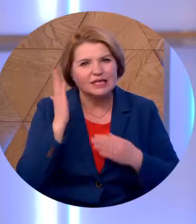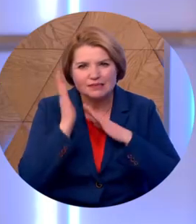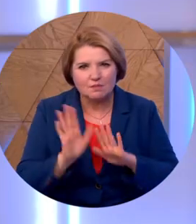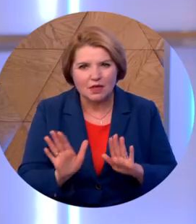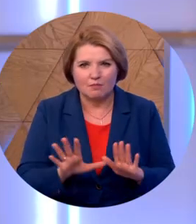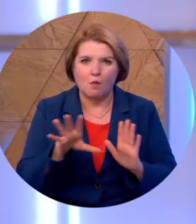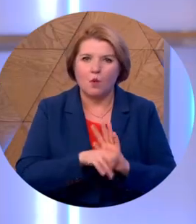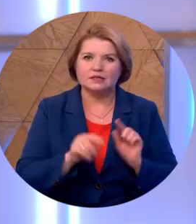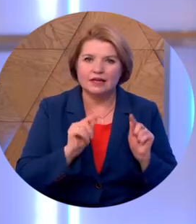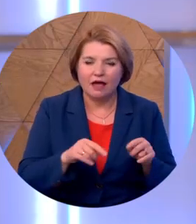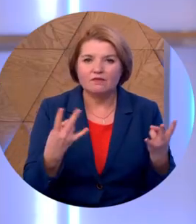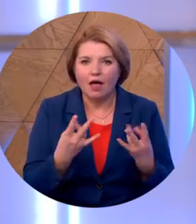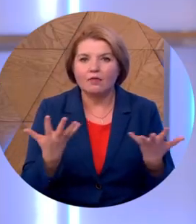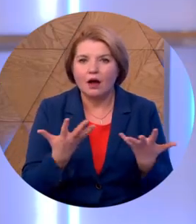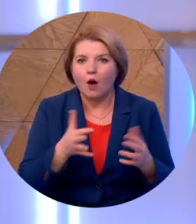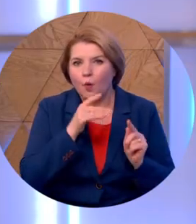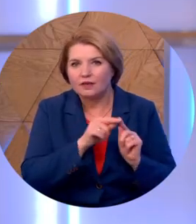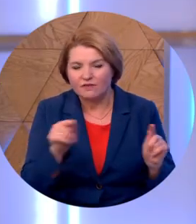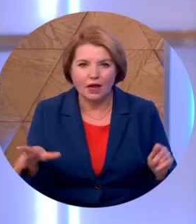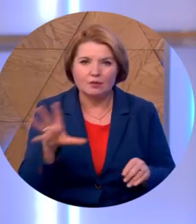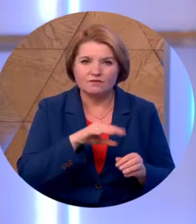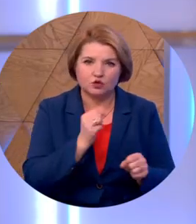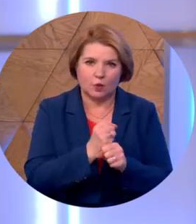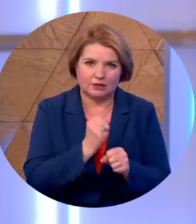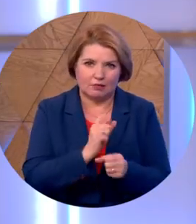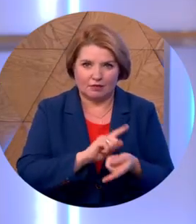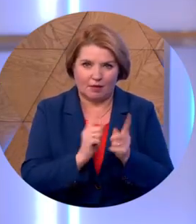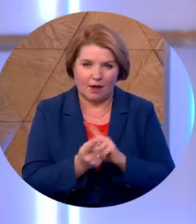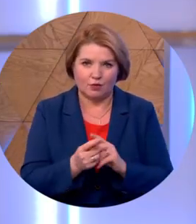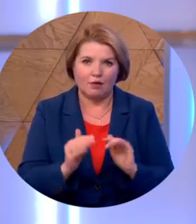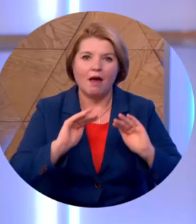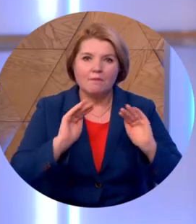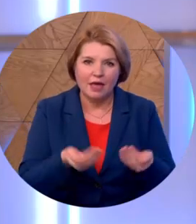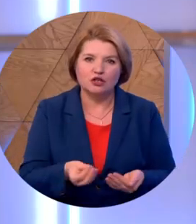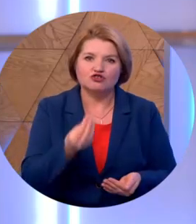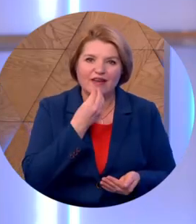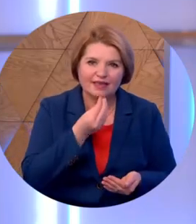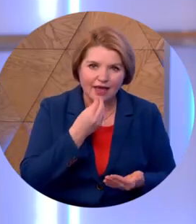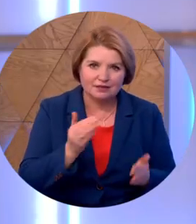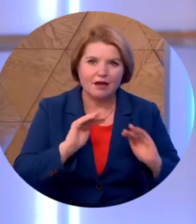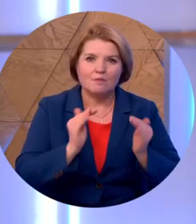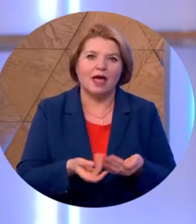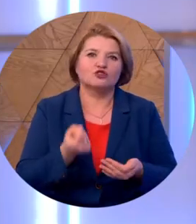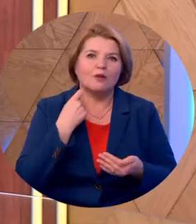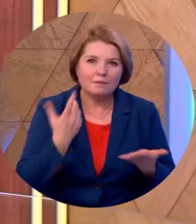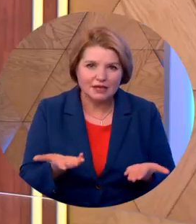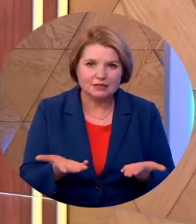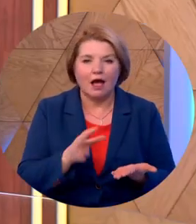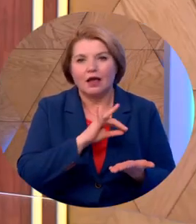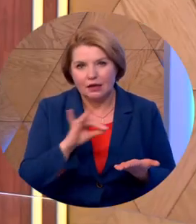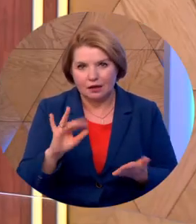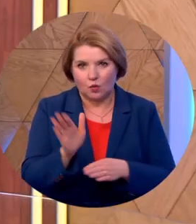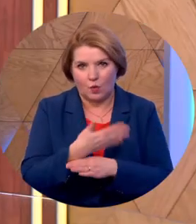это время всё делать наоборот меньше Есть меньше пить больше гулять холод голод скажем вообще не пить Ну кроме воды